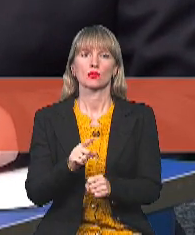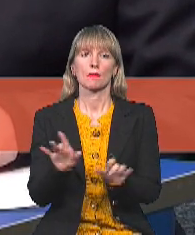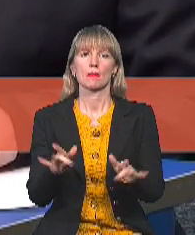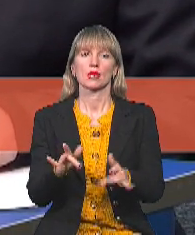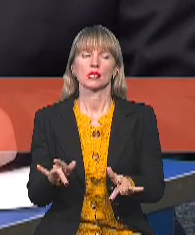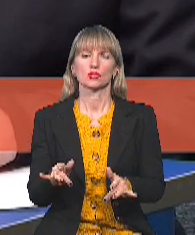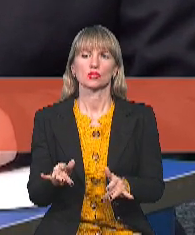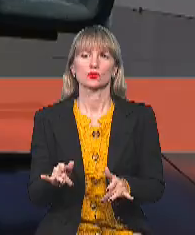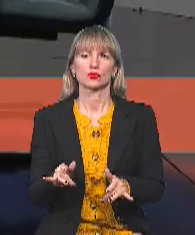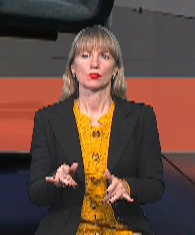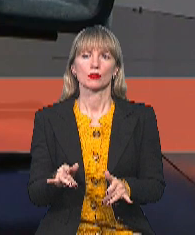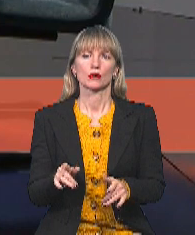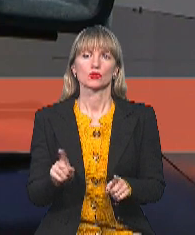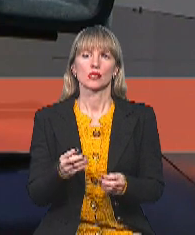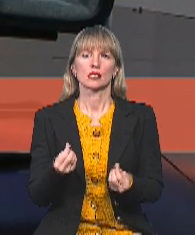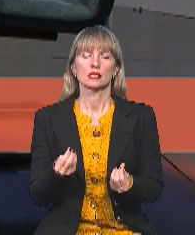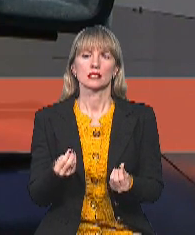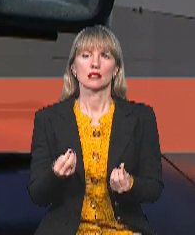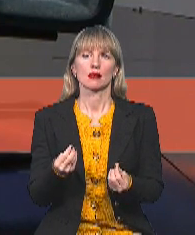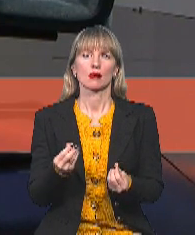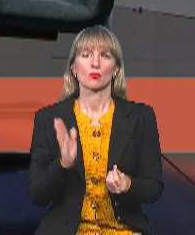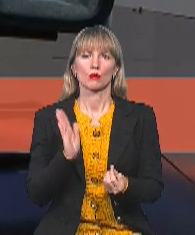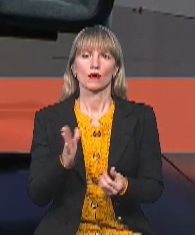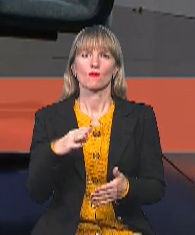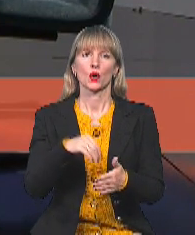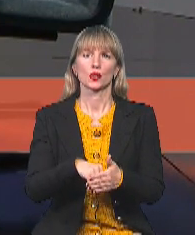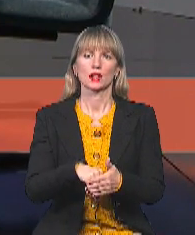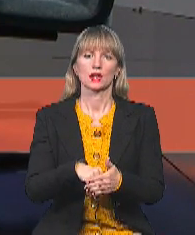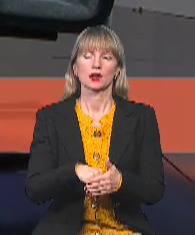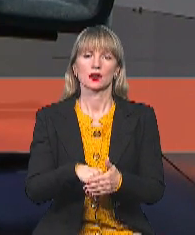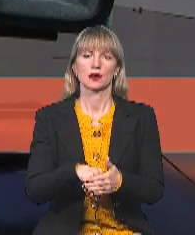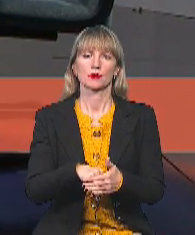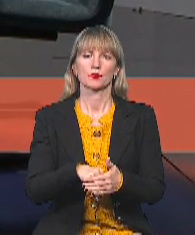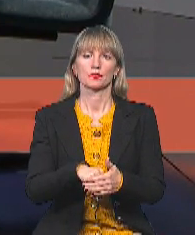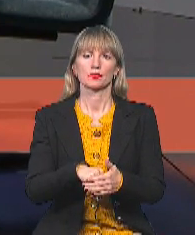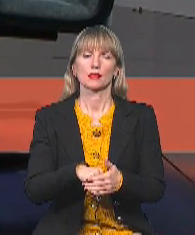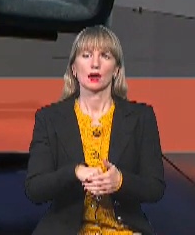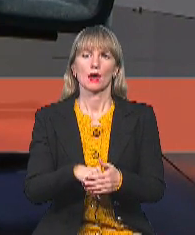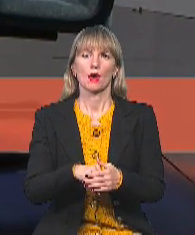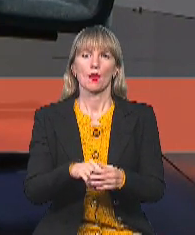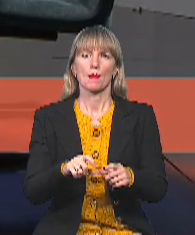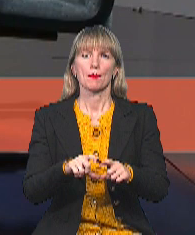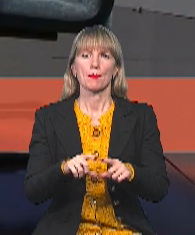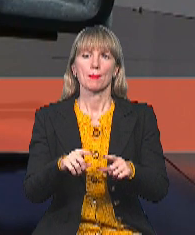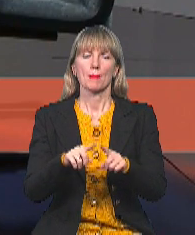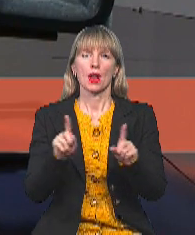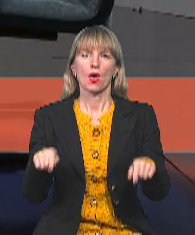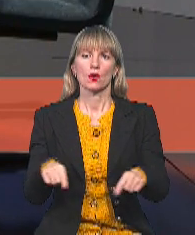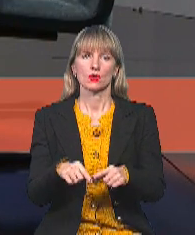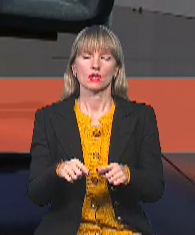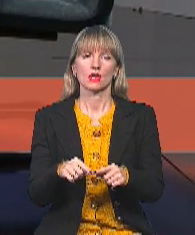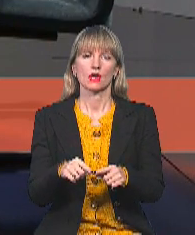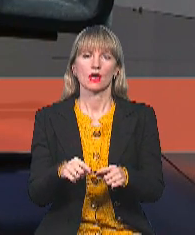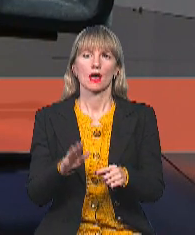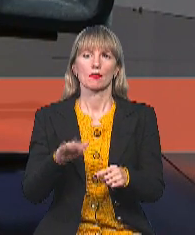пересчитываем, потому что эта цена, в эту цену будет входить, естественно, пленка рентгенологическая, то есть